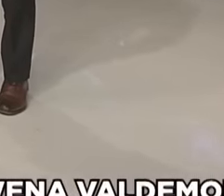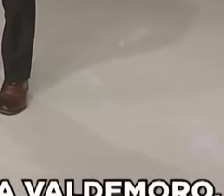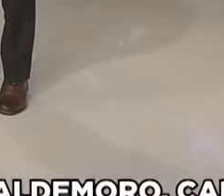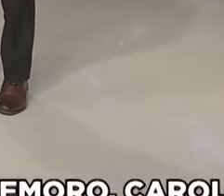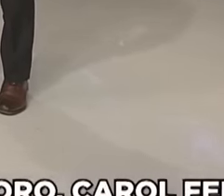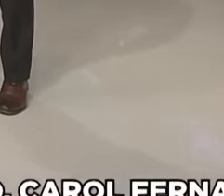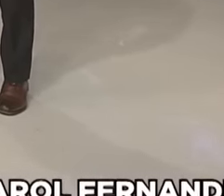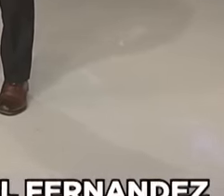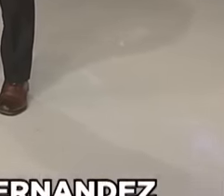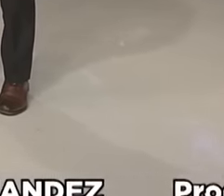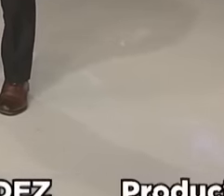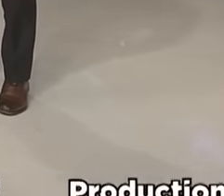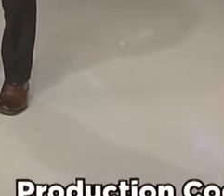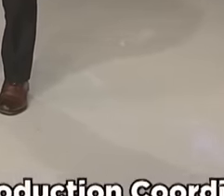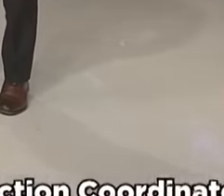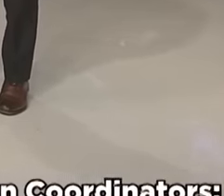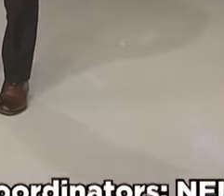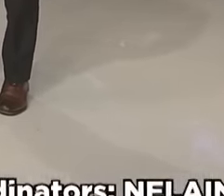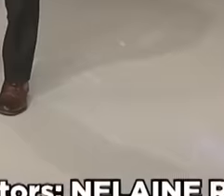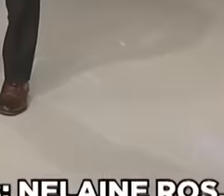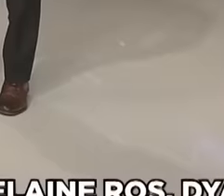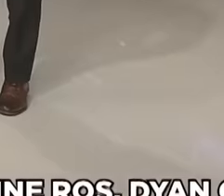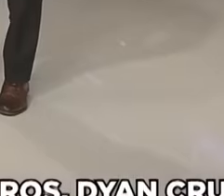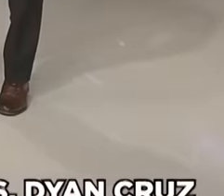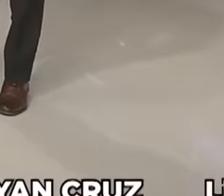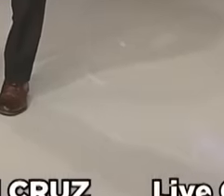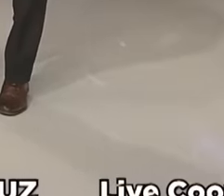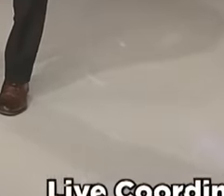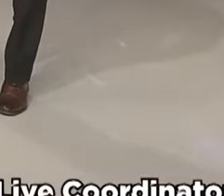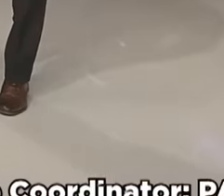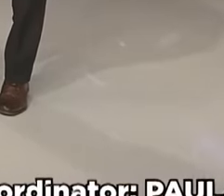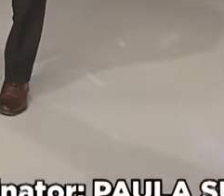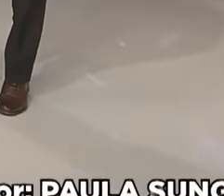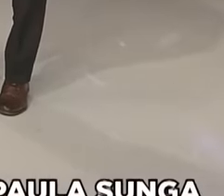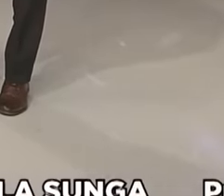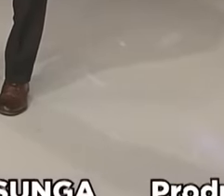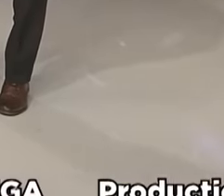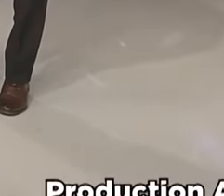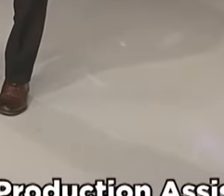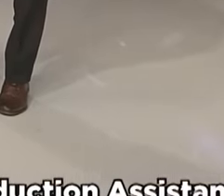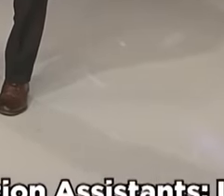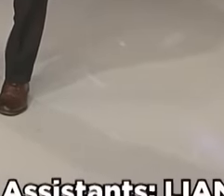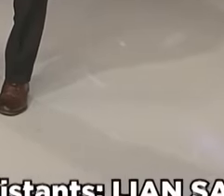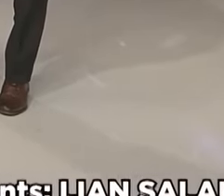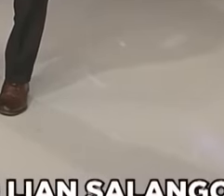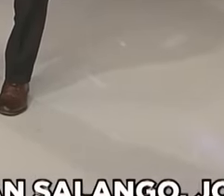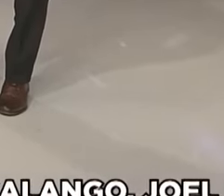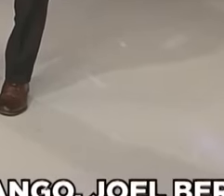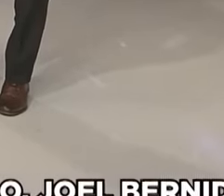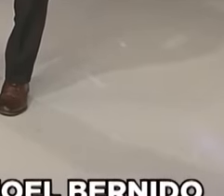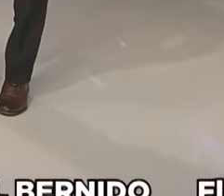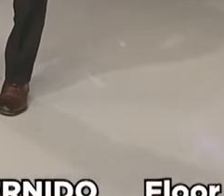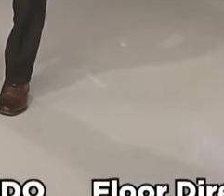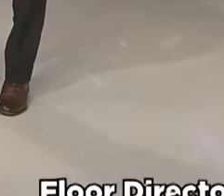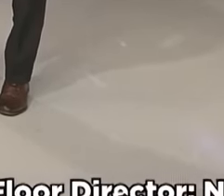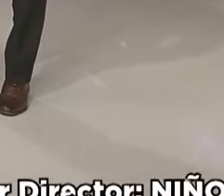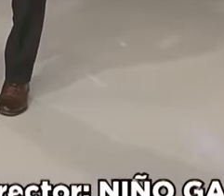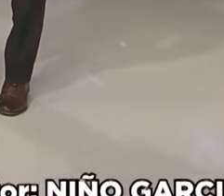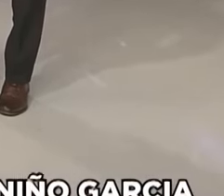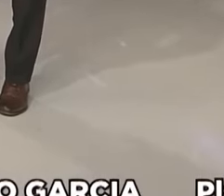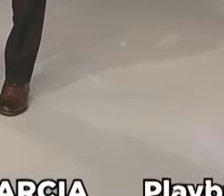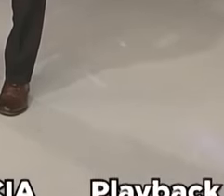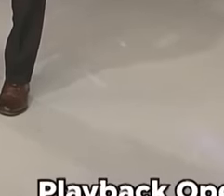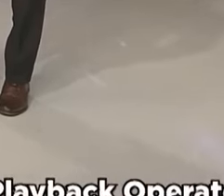Pizza to power. Uy, pinaghirapan yung ano. Oo, ganda ng tree. Christmas tree. Oo, oo. Ang gaganda, no? Pinag-isipan. Pinag-isipan.